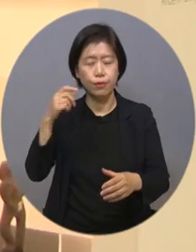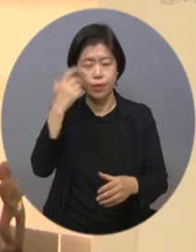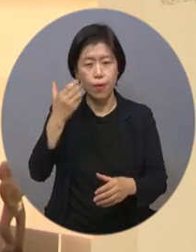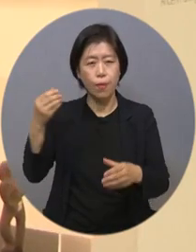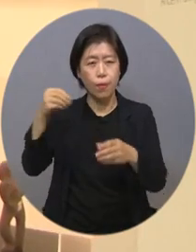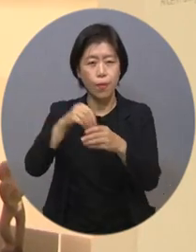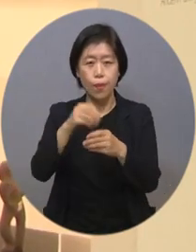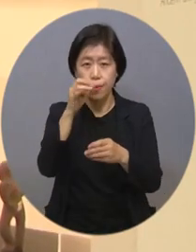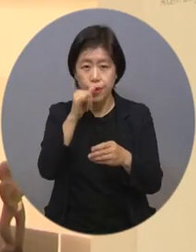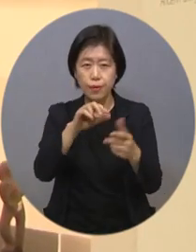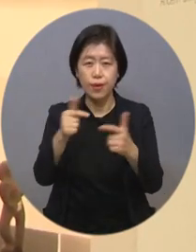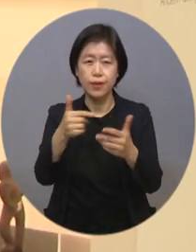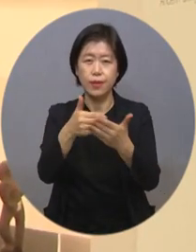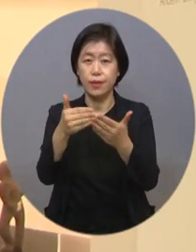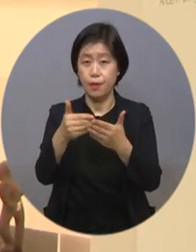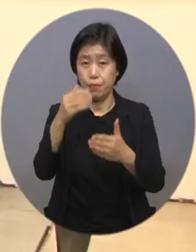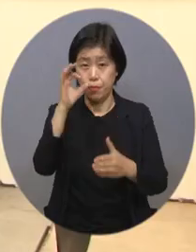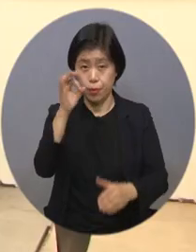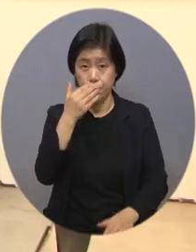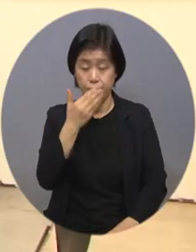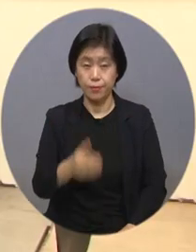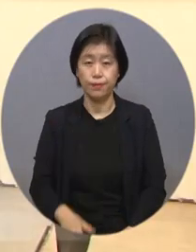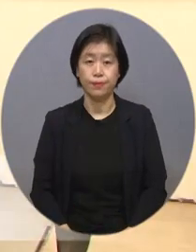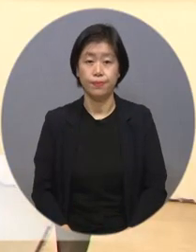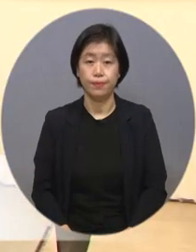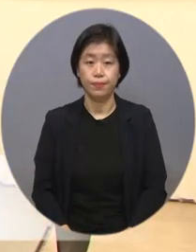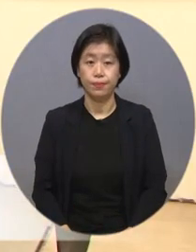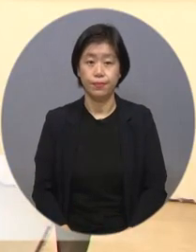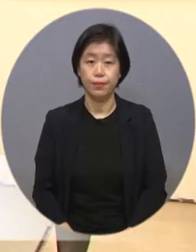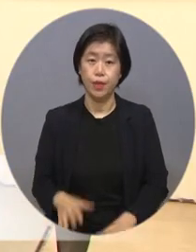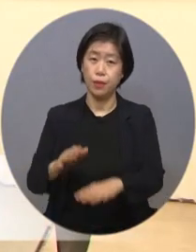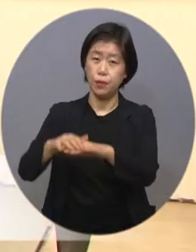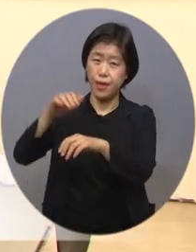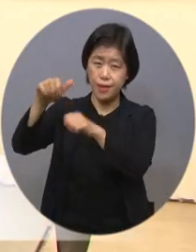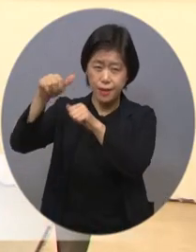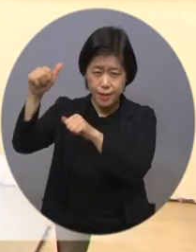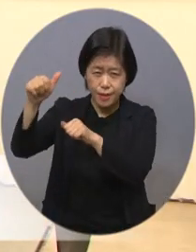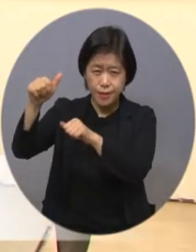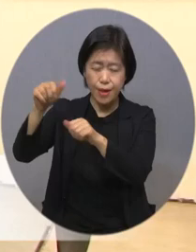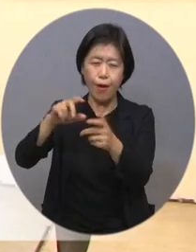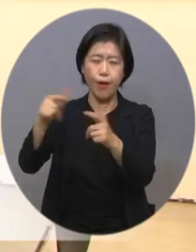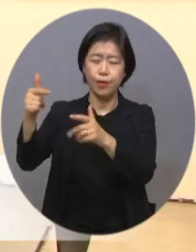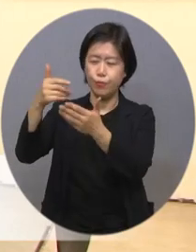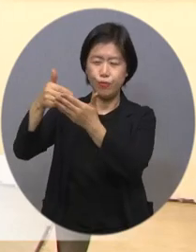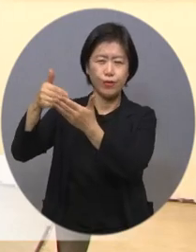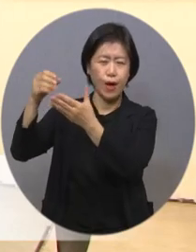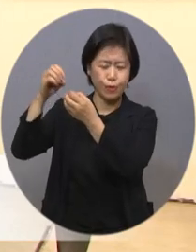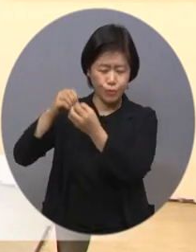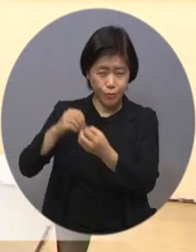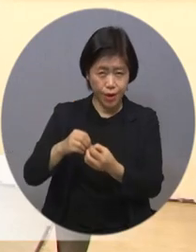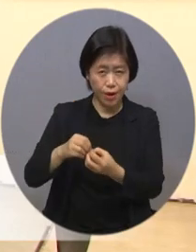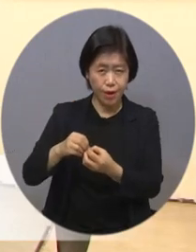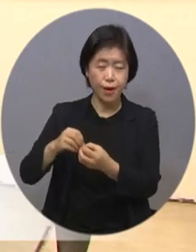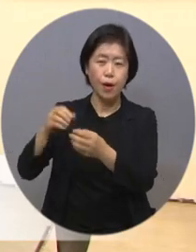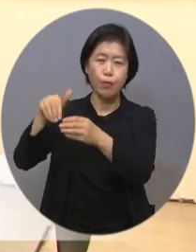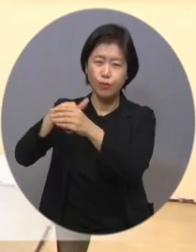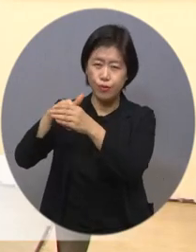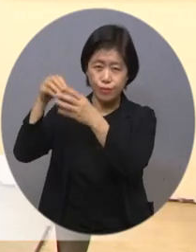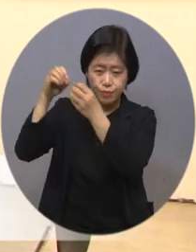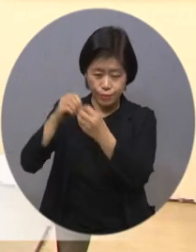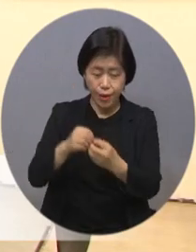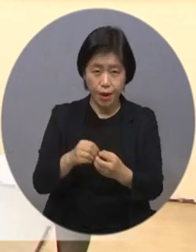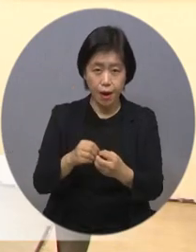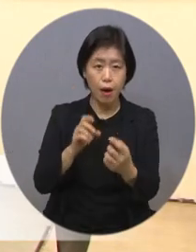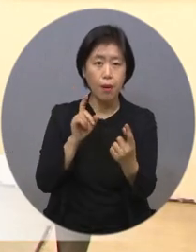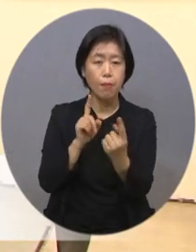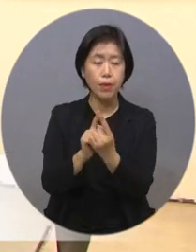있습니다 아 어 조상님들의 훌륭한 모나 요산을 어 접할